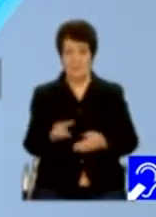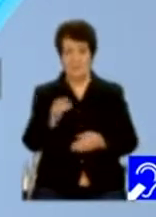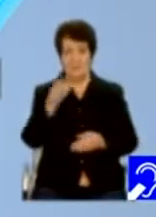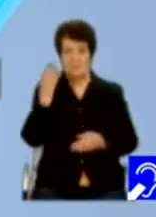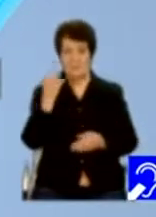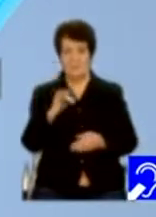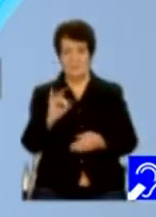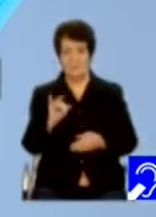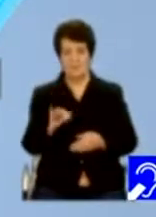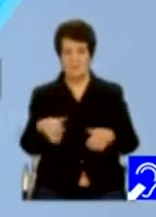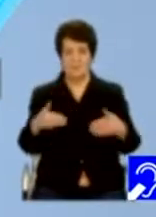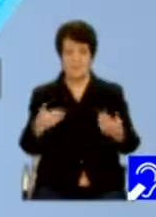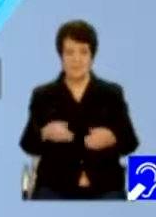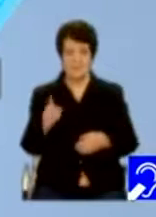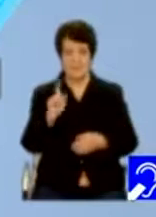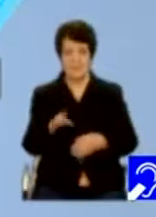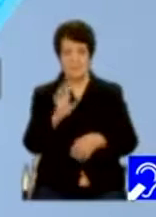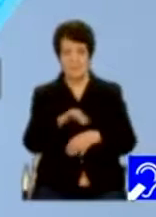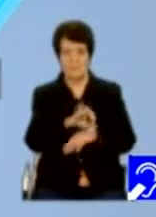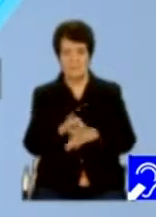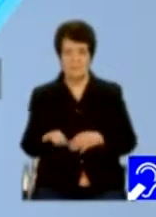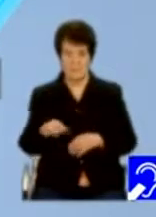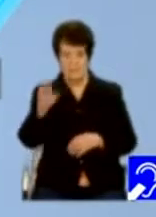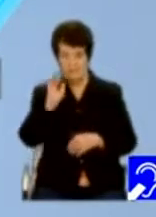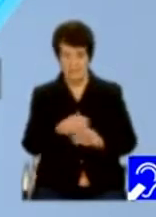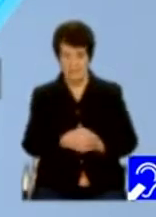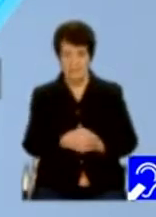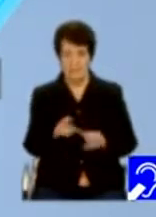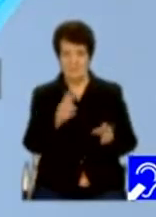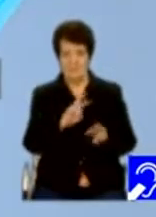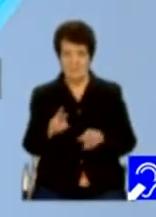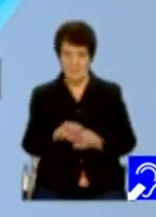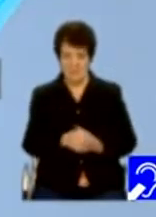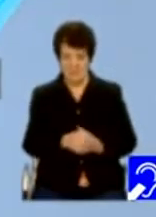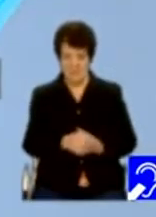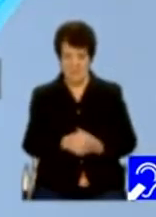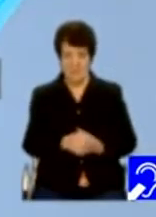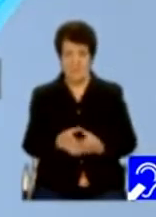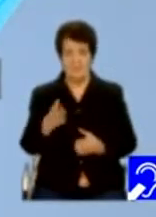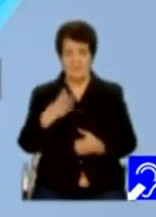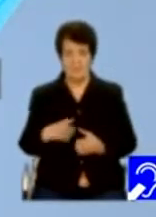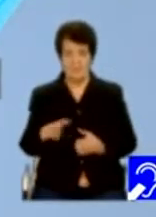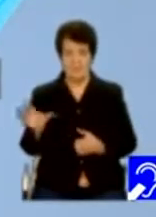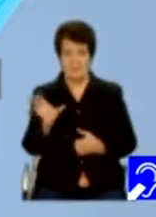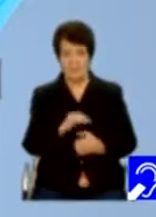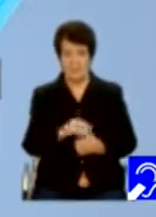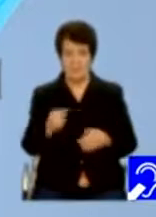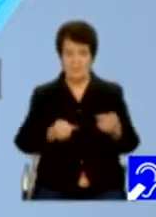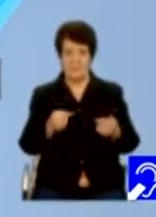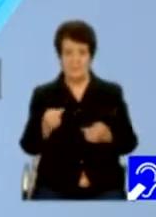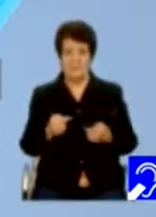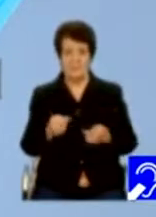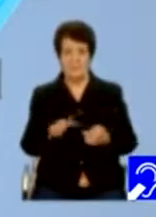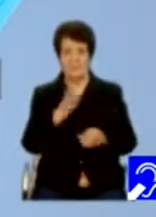Republica Moldova și bună seara celor care se află peste hotarele țării. Știu că ne urmăriți și cu nerăbdare așteptați toate dezbaterile